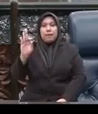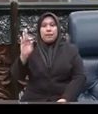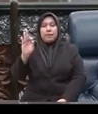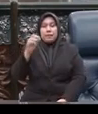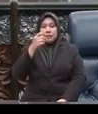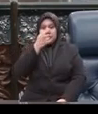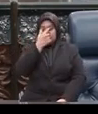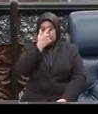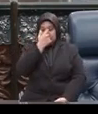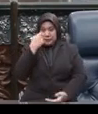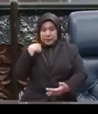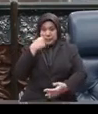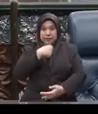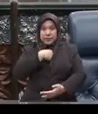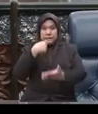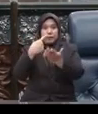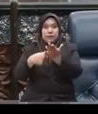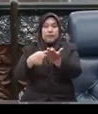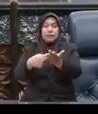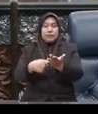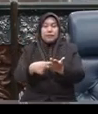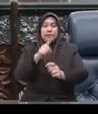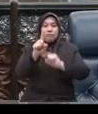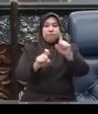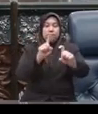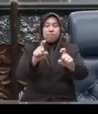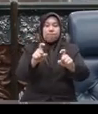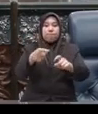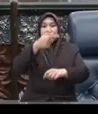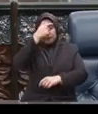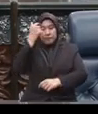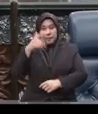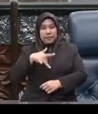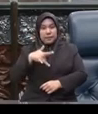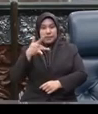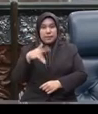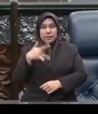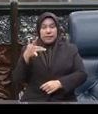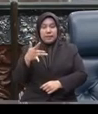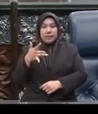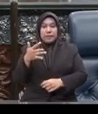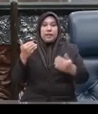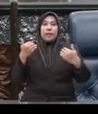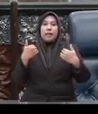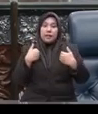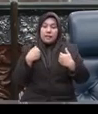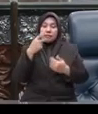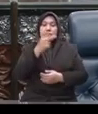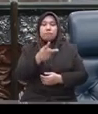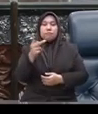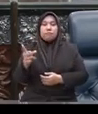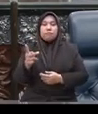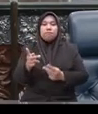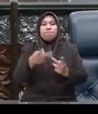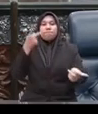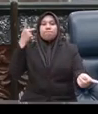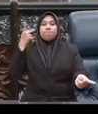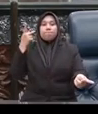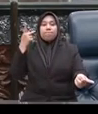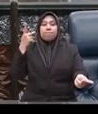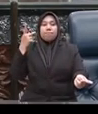persoalkan ini semua karena kita merasakan ada pepegawai yang tak kenal dengan